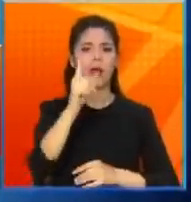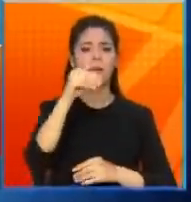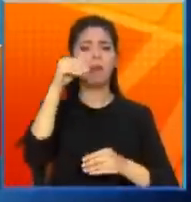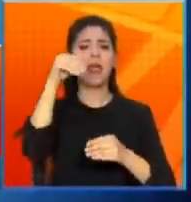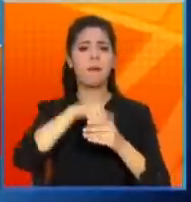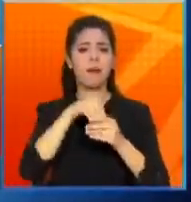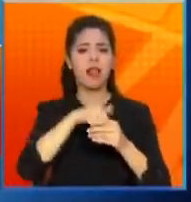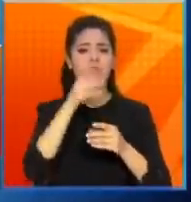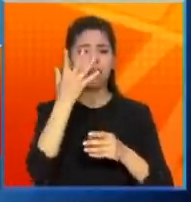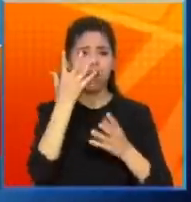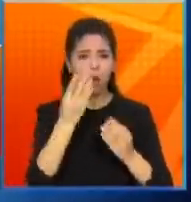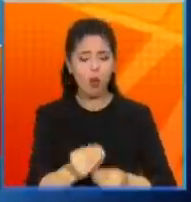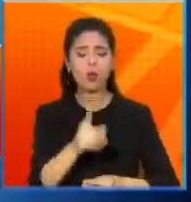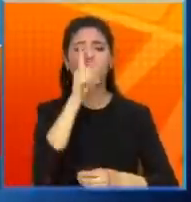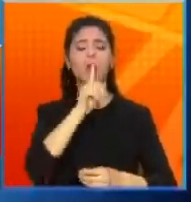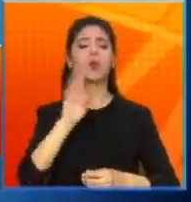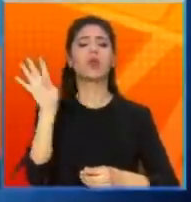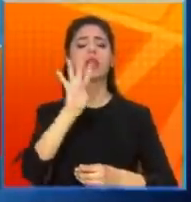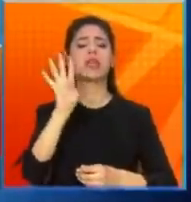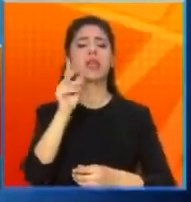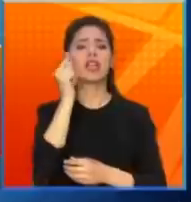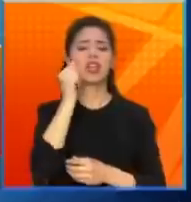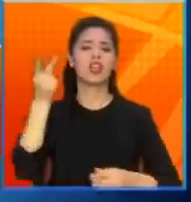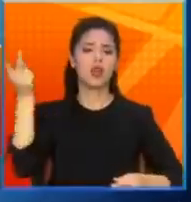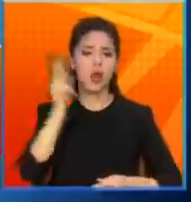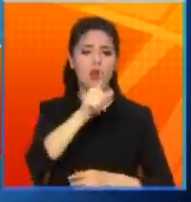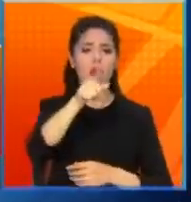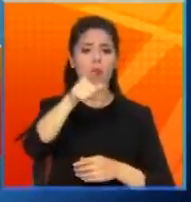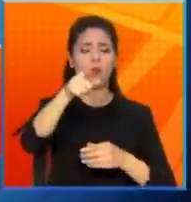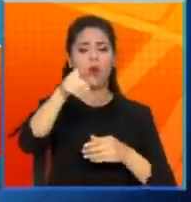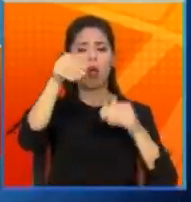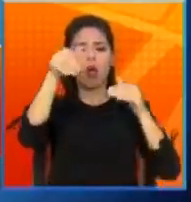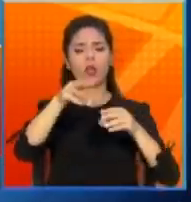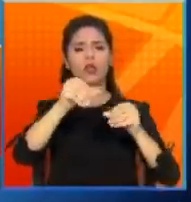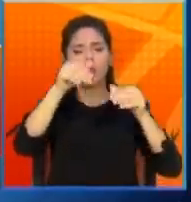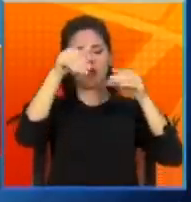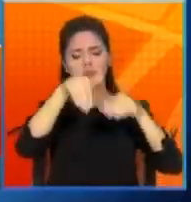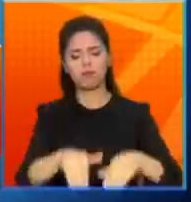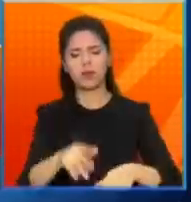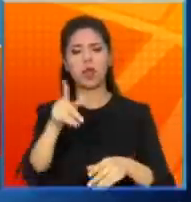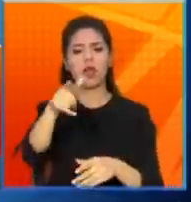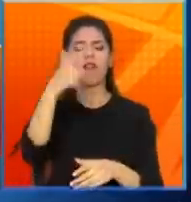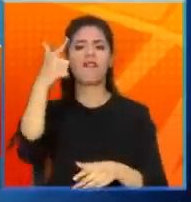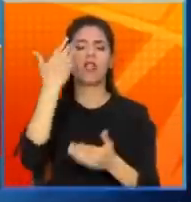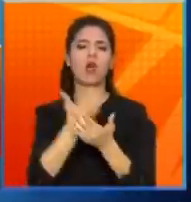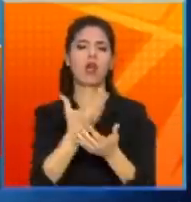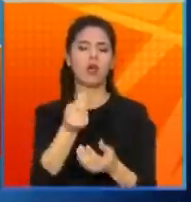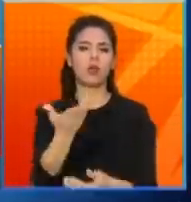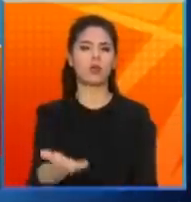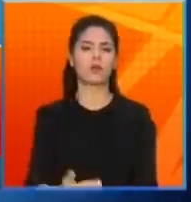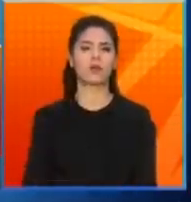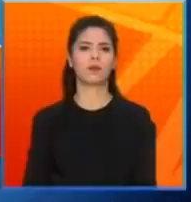de olduğu 140'tan fazla kişiyi canından etti. Ölenlerin defnedildiği anlarsa kameralara böyle yansıdı.